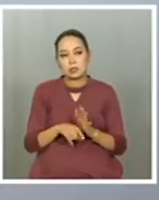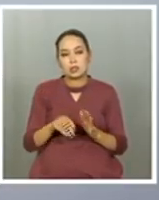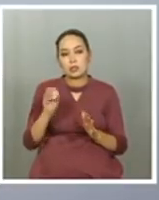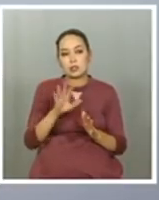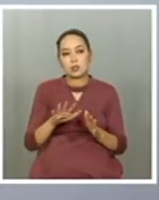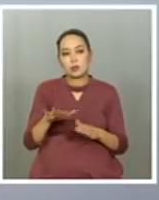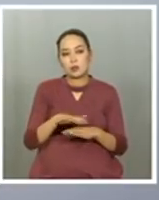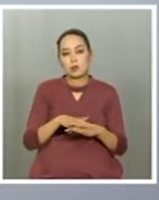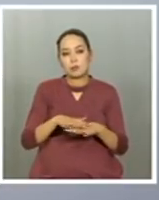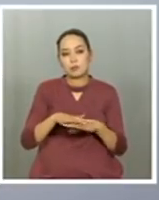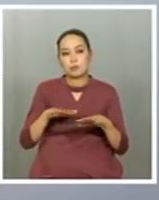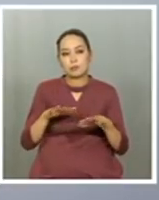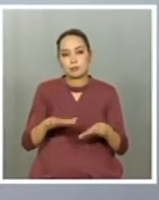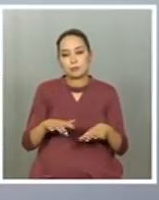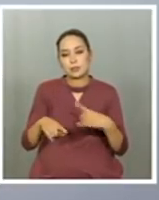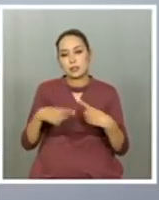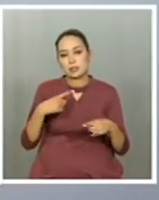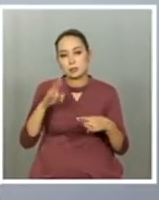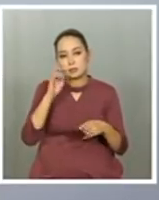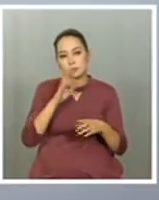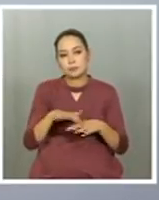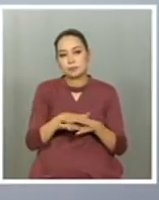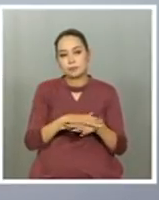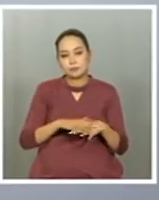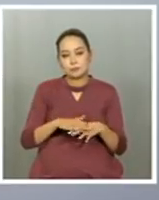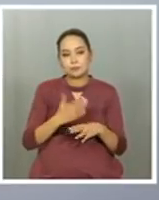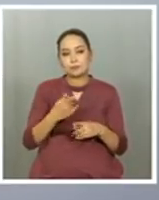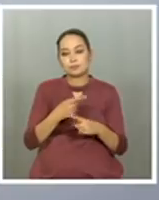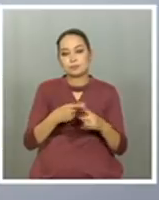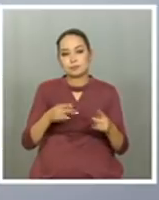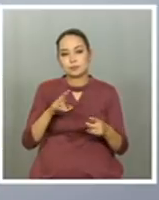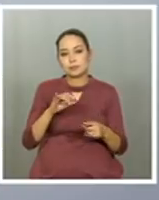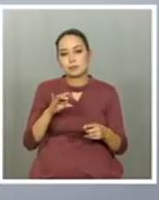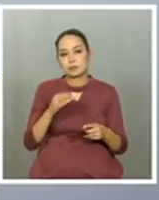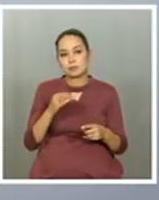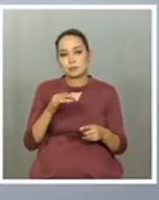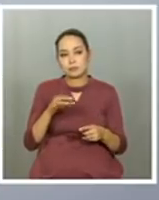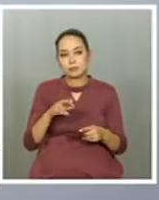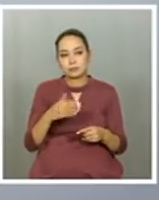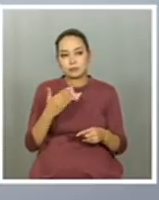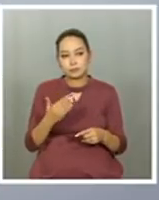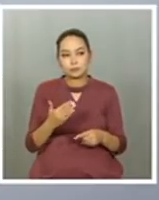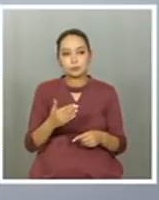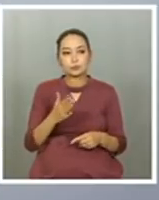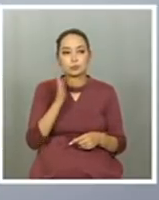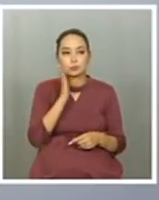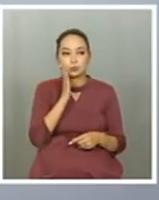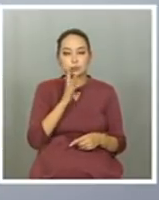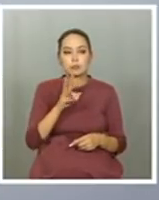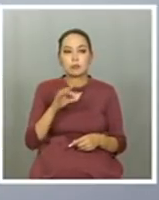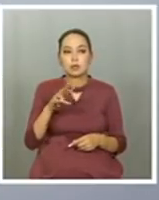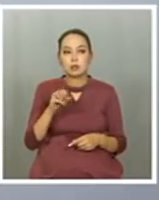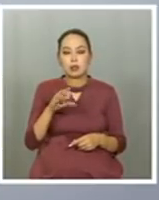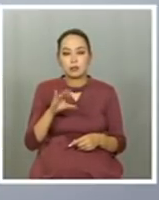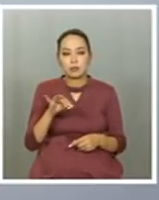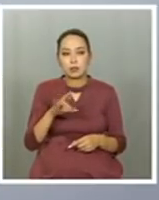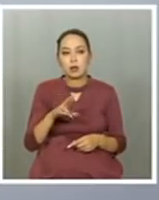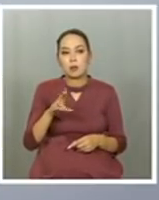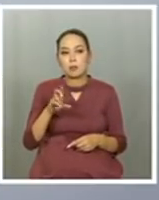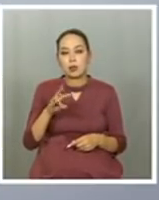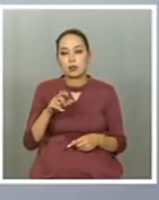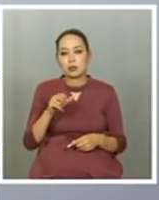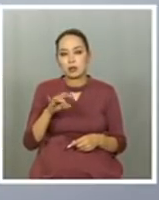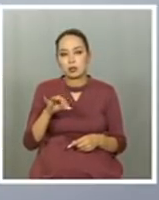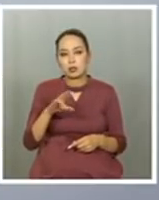орналасқан кейбір мемлекеттер де осы жартылай периферияға жатады. Атап айтсақ, Румыния, Молдова, Болгария, Хорватия